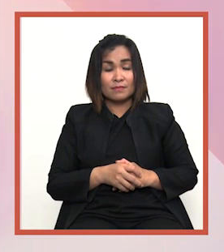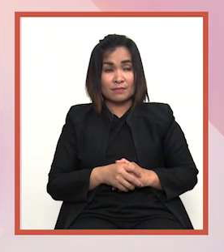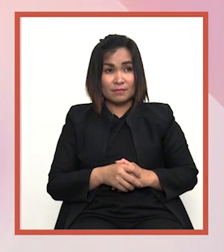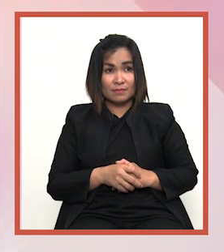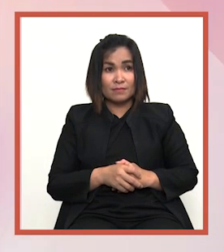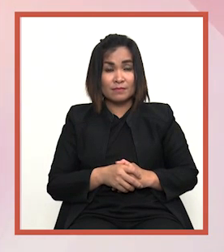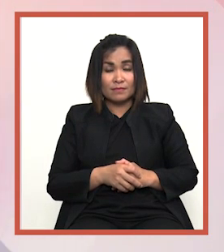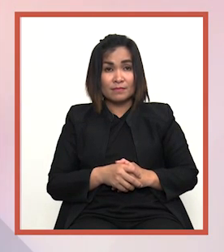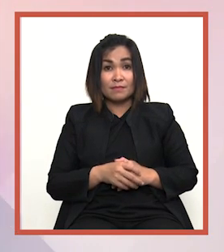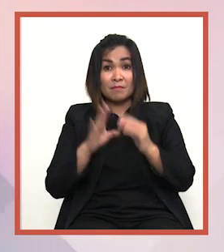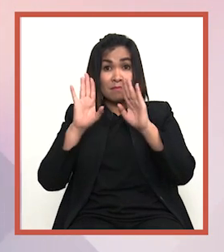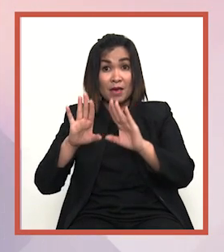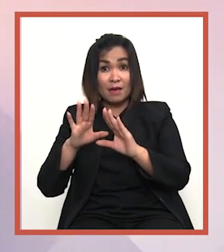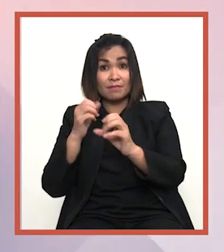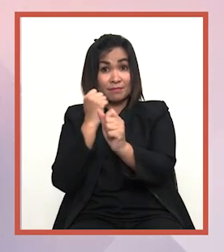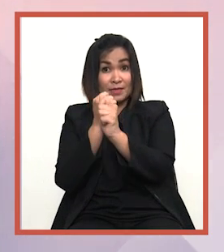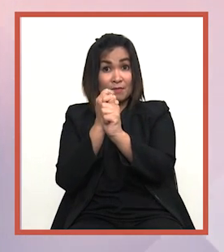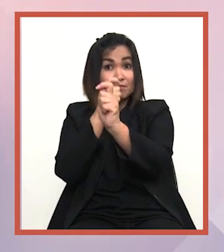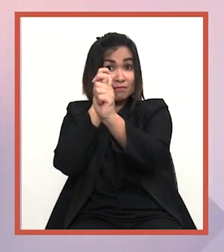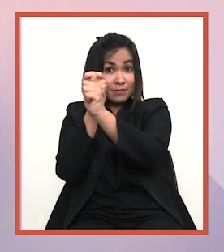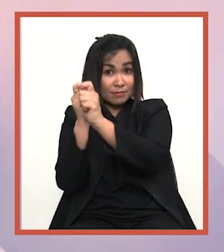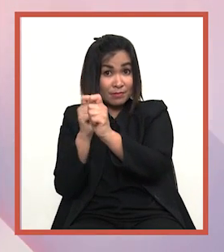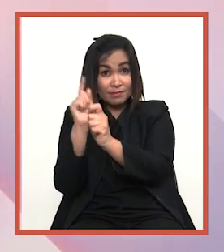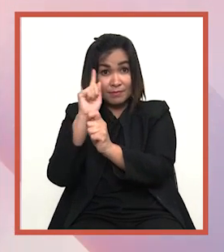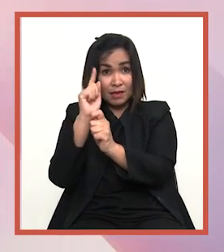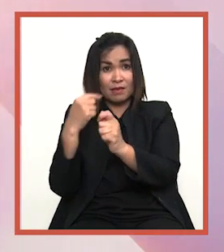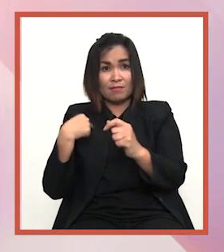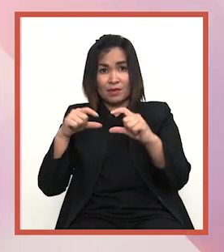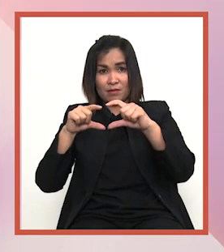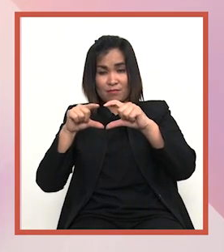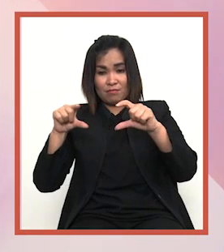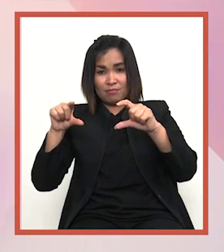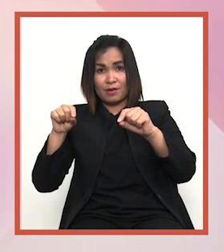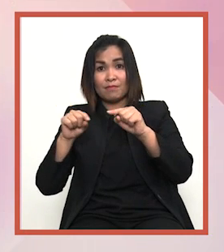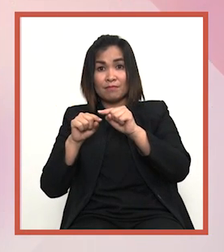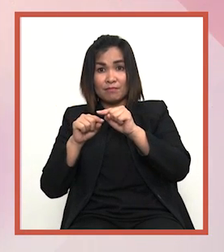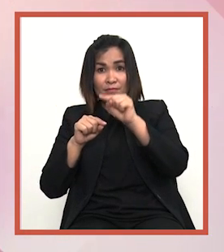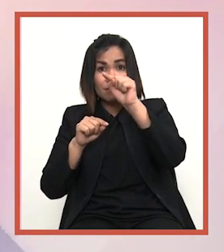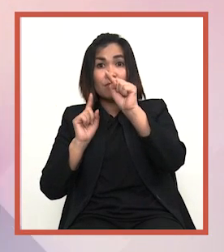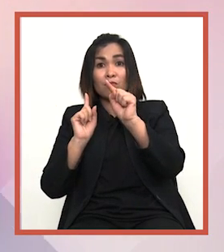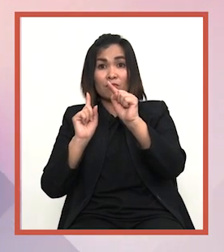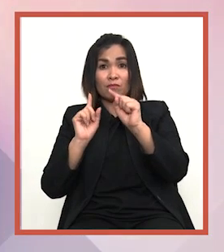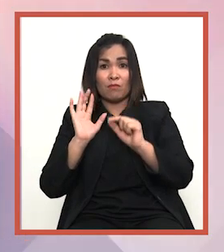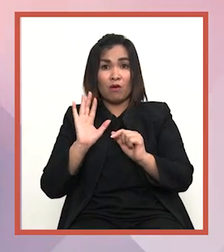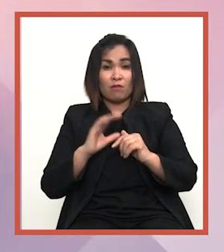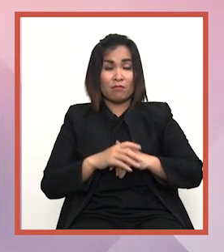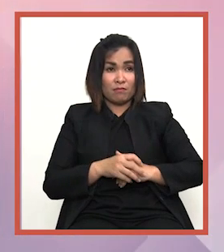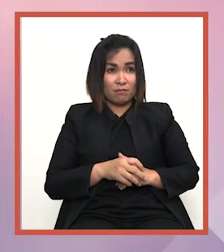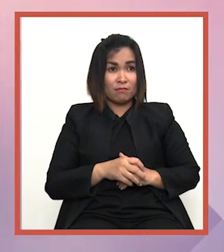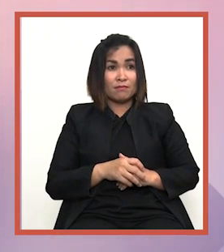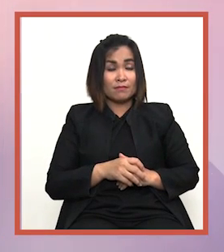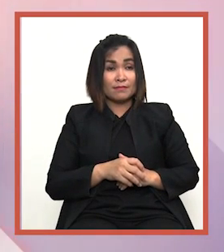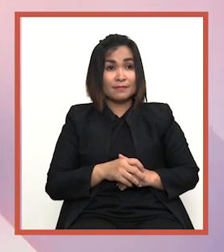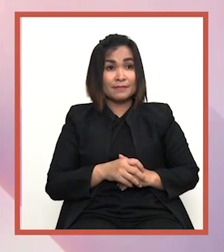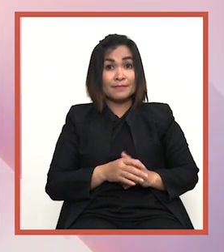ะครับแบบงานติดตั้งจะมีขีดออกมาขีดเดียวนะครับเป็นเส้นเดียวเท่านั้น